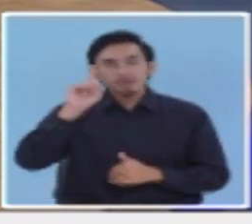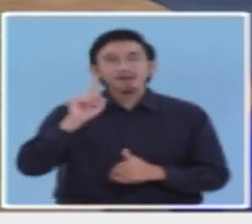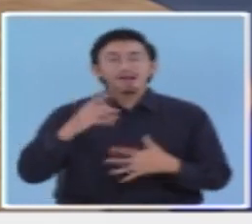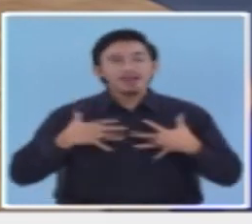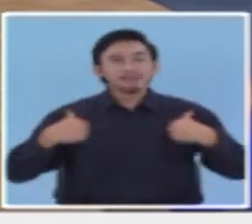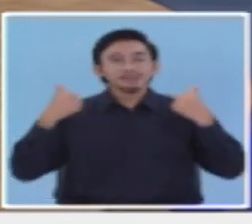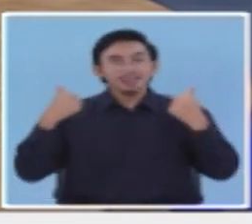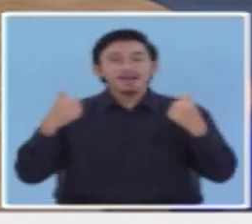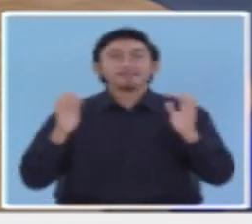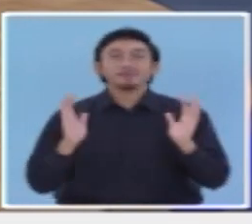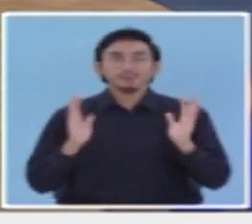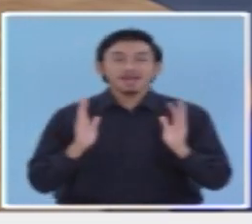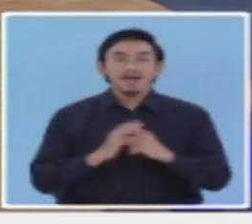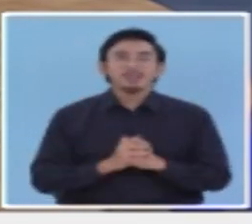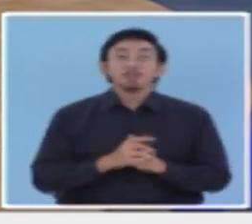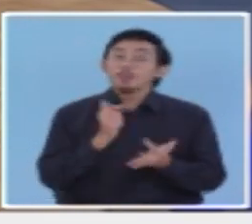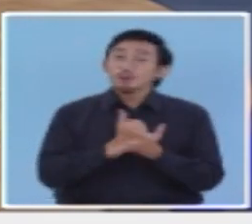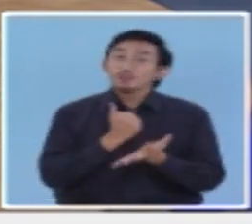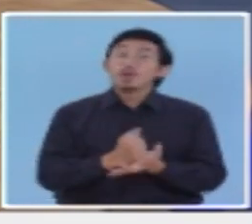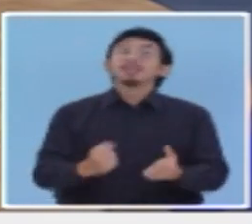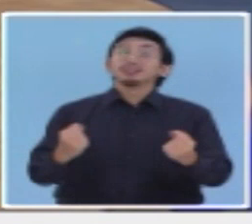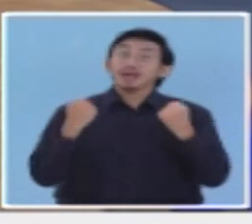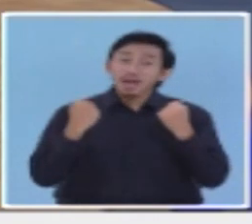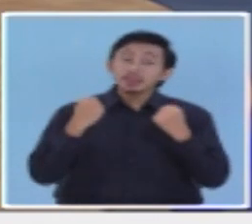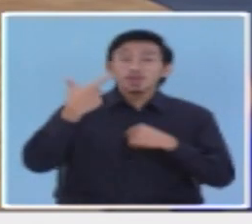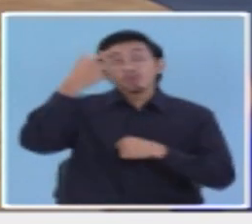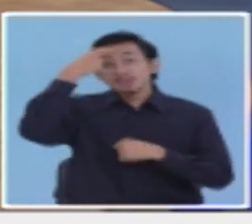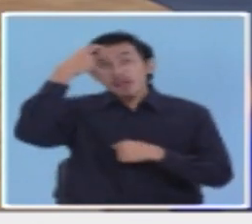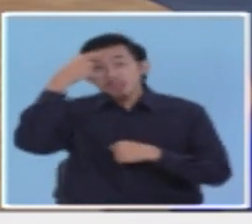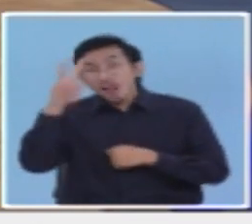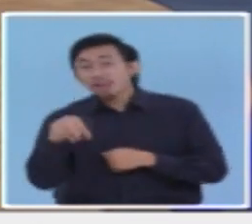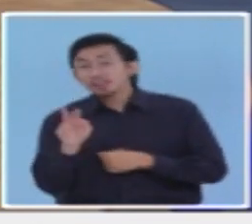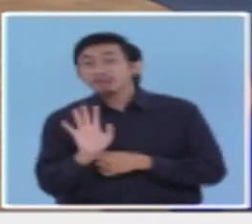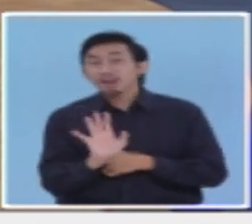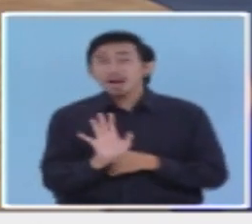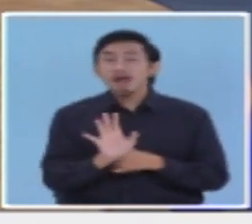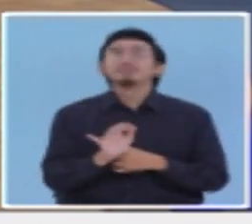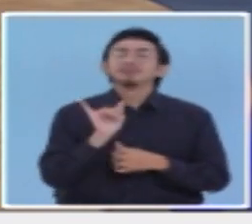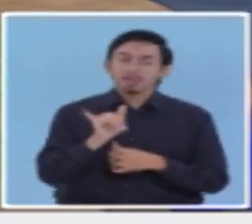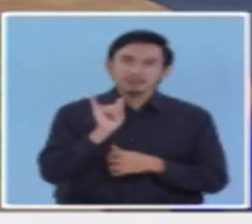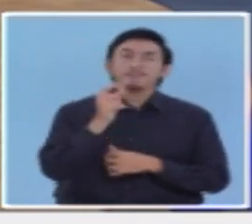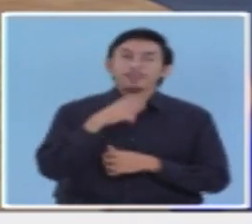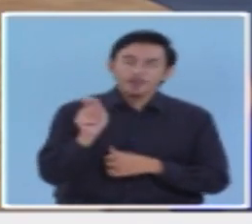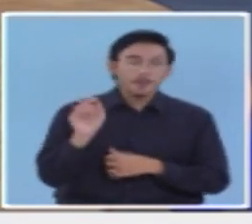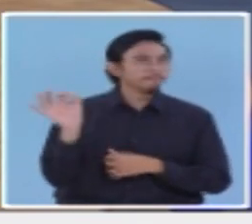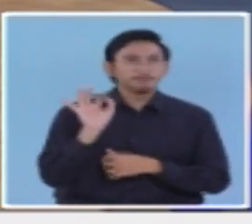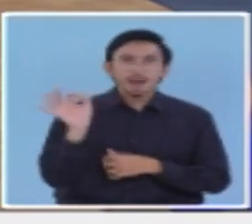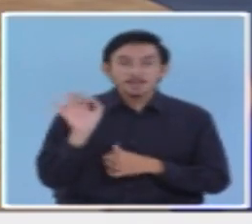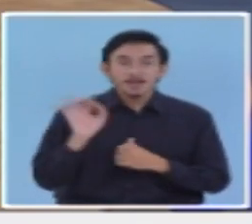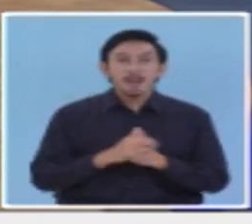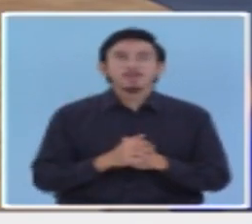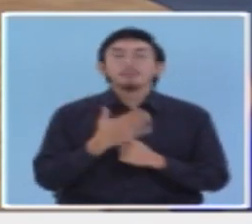Sehat, betul-betul dinyatakan sembuh. Betul, dan tidak ada gejala sama sekali hari ini ya, sehat. Betul, ya? Tidak ada, biasanya batuk kencang